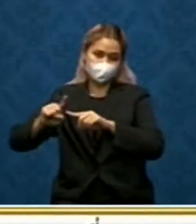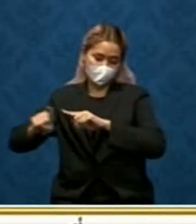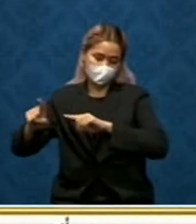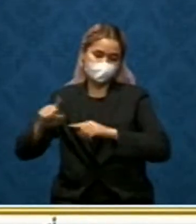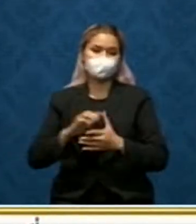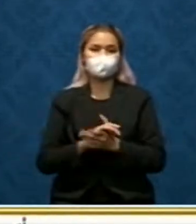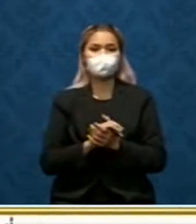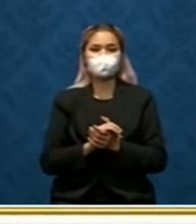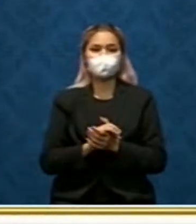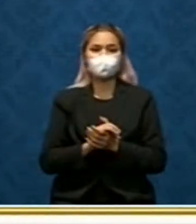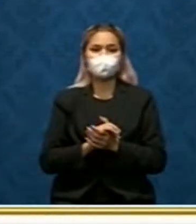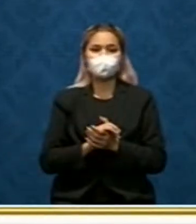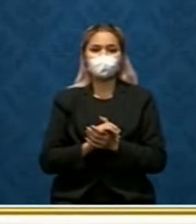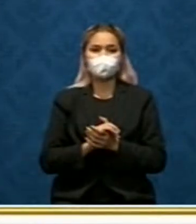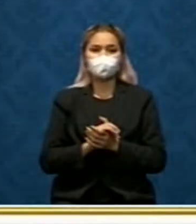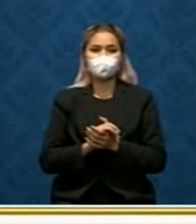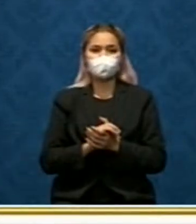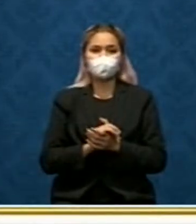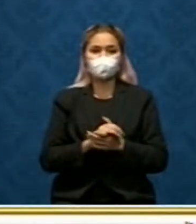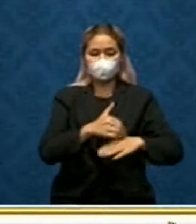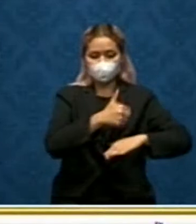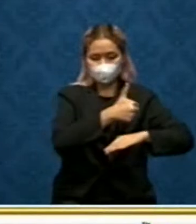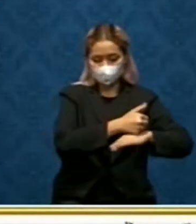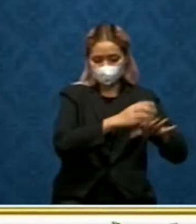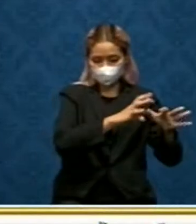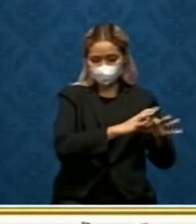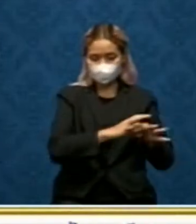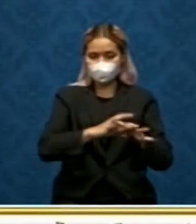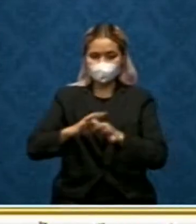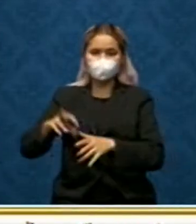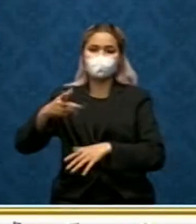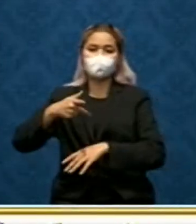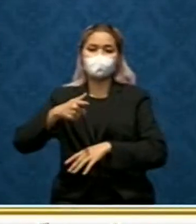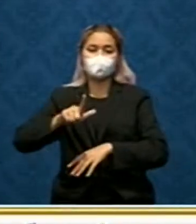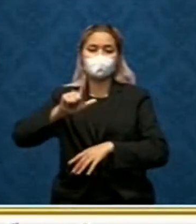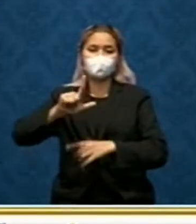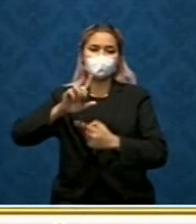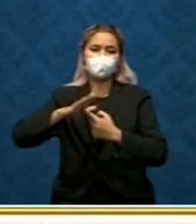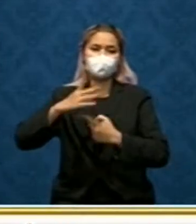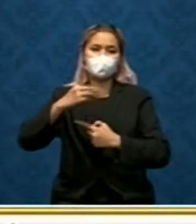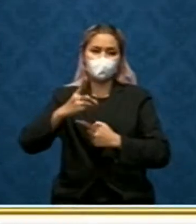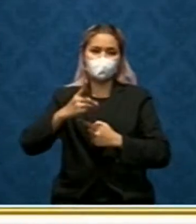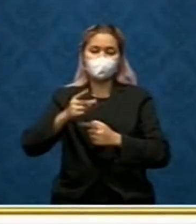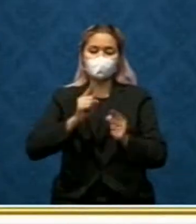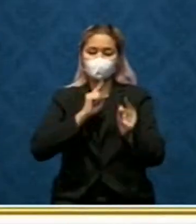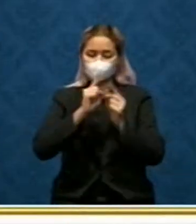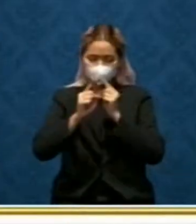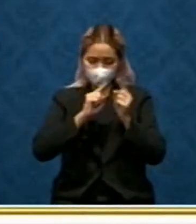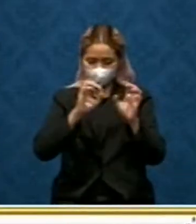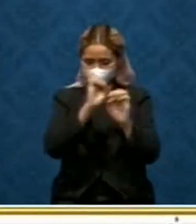ดี วันนี้เป็ปลดกระสวงโยงกับใคร ว่ากันเขาพูดเห็นชัด